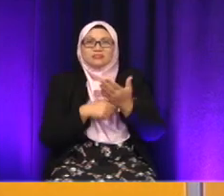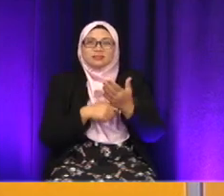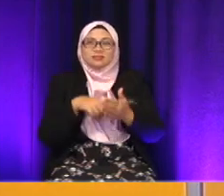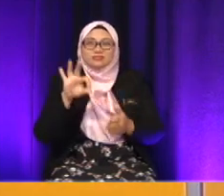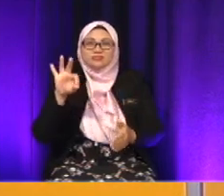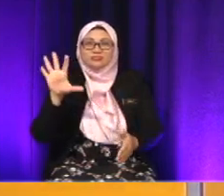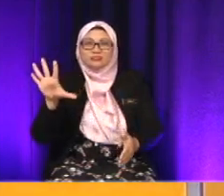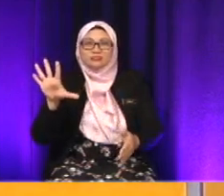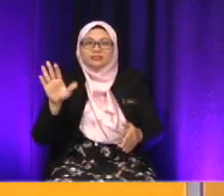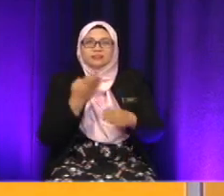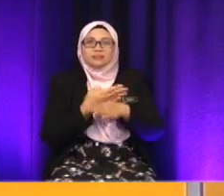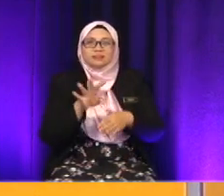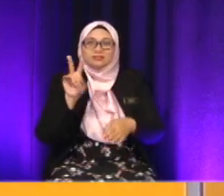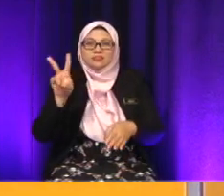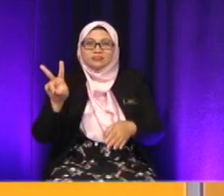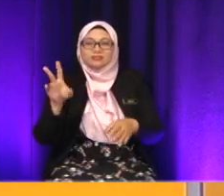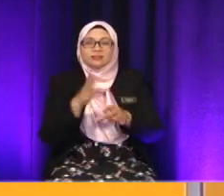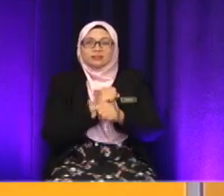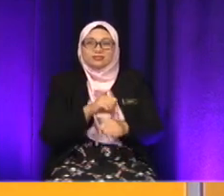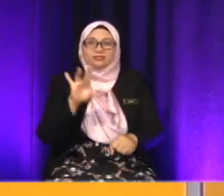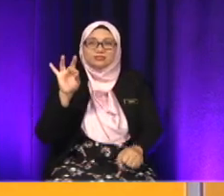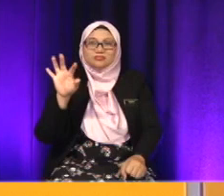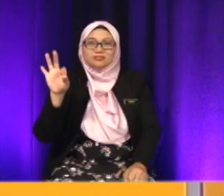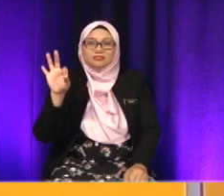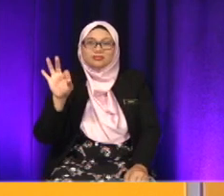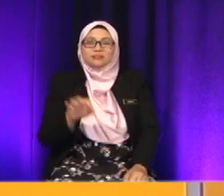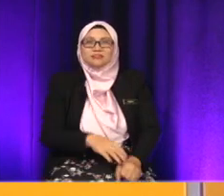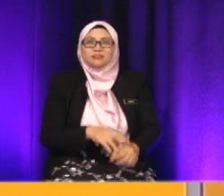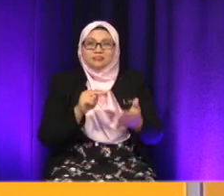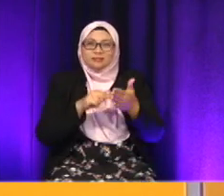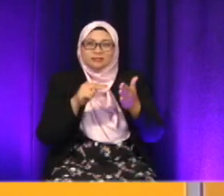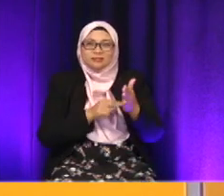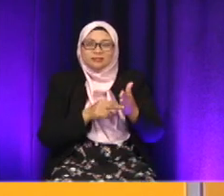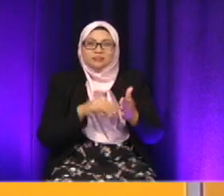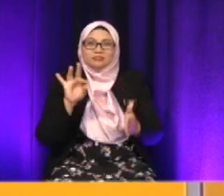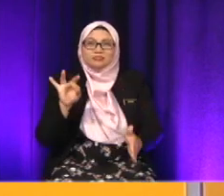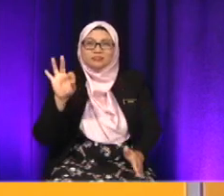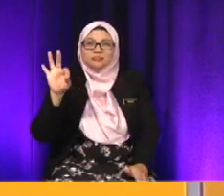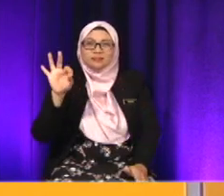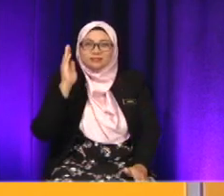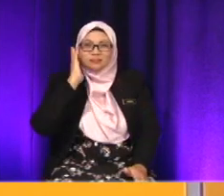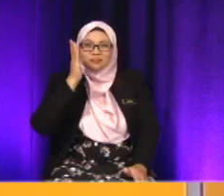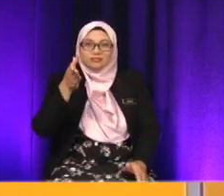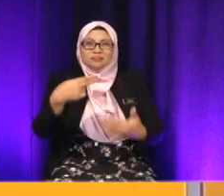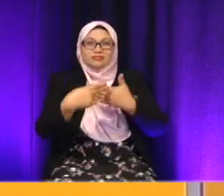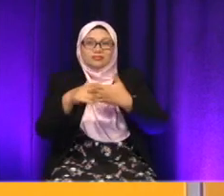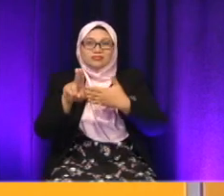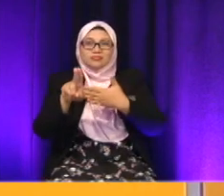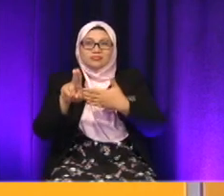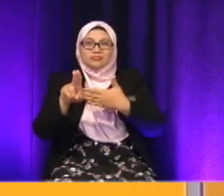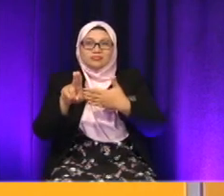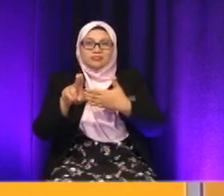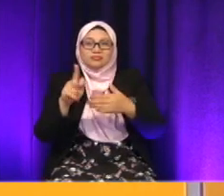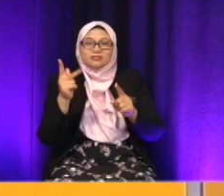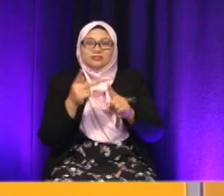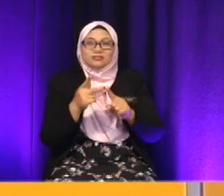dapat 89 nilai ini ada return kan 89 ini akan dihantah ke sini